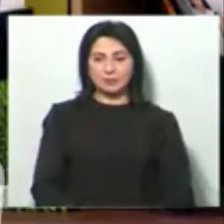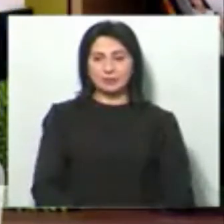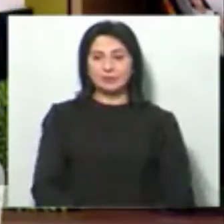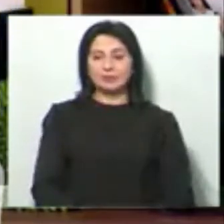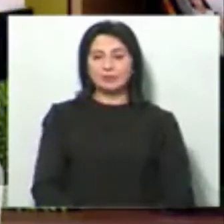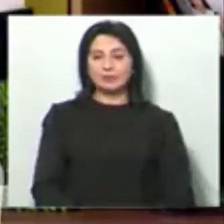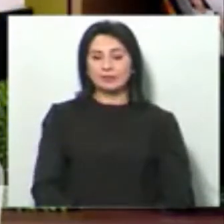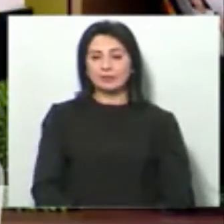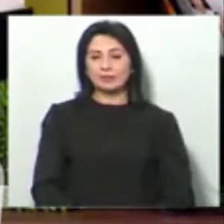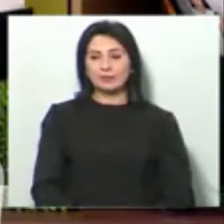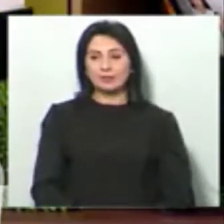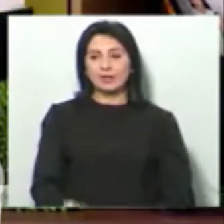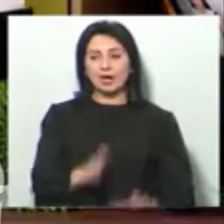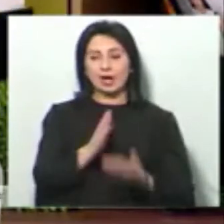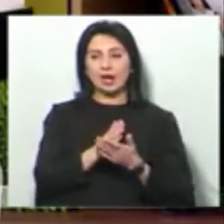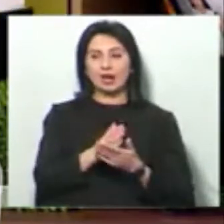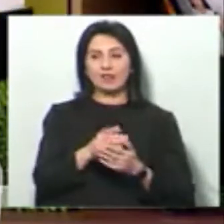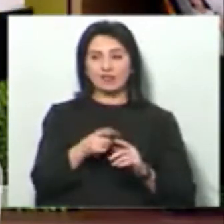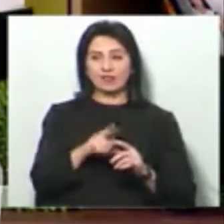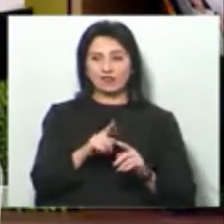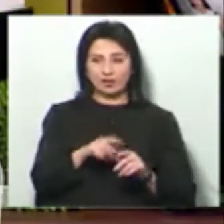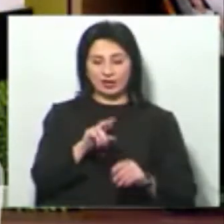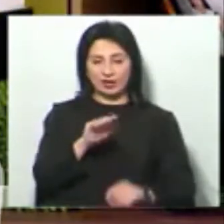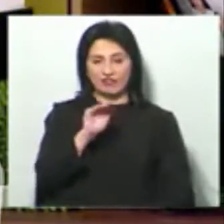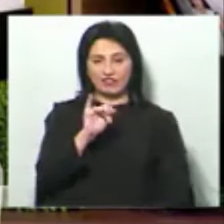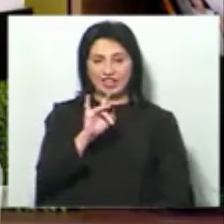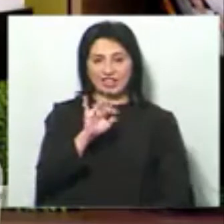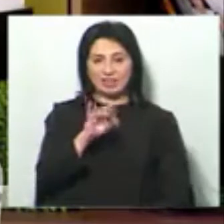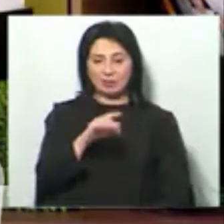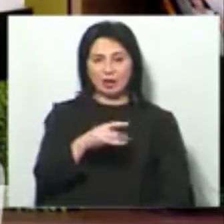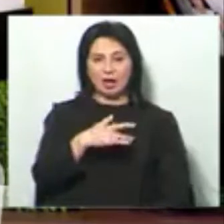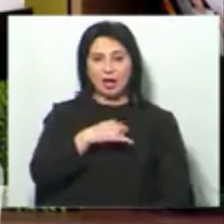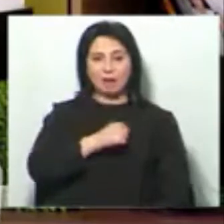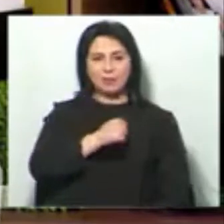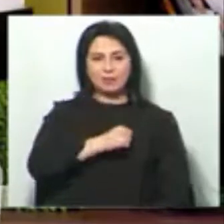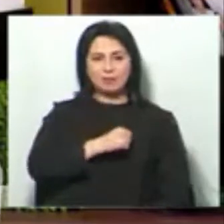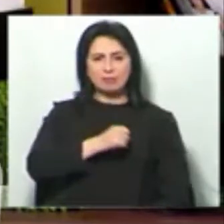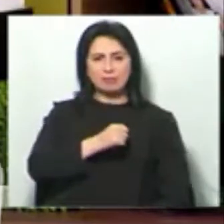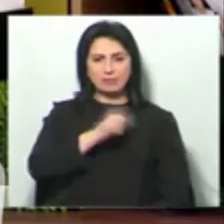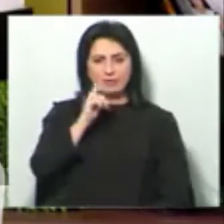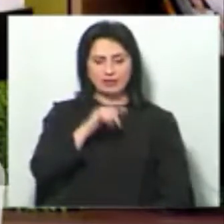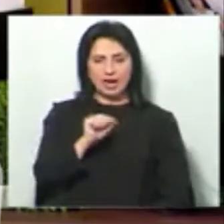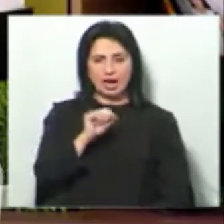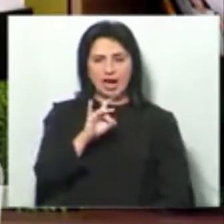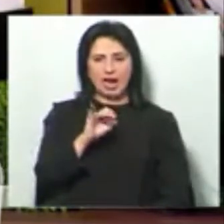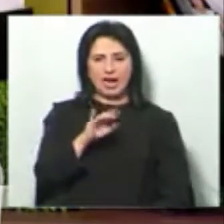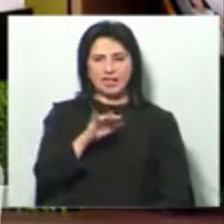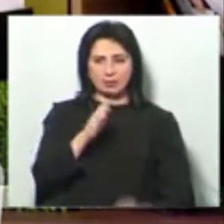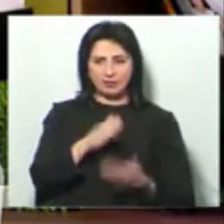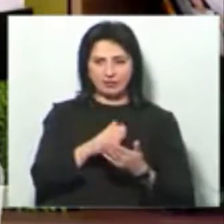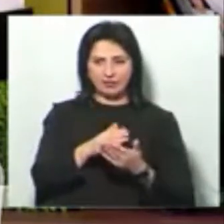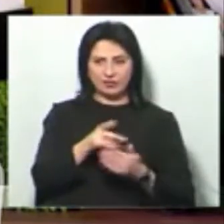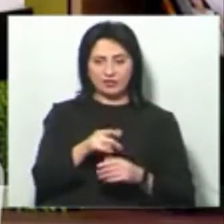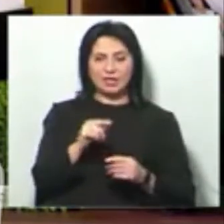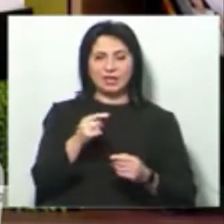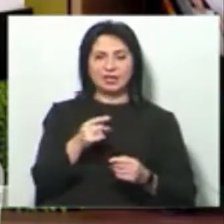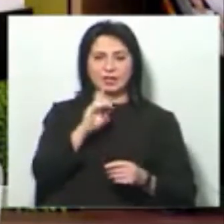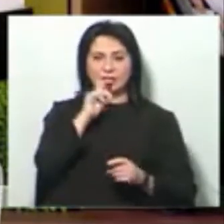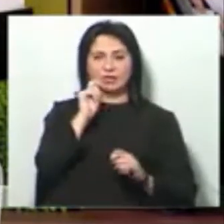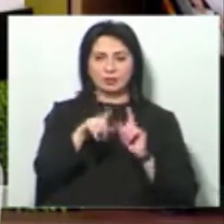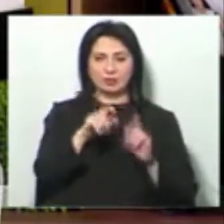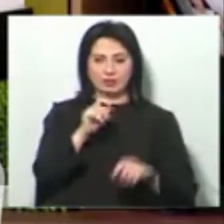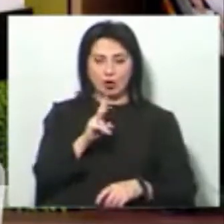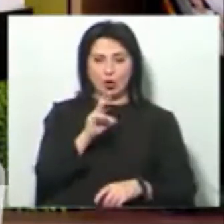უკმარისობით აქვთ წინაგუთა ფიბრილაცია არითმის ისეთი ფორმა რომელიც თრომბოემბოლიას ესეთ პაციენტებს საჭიროებენ